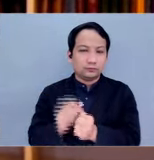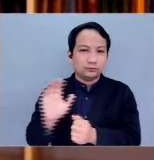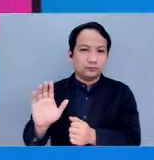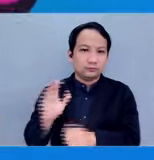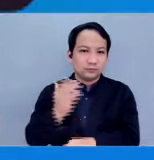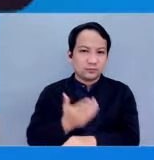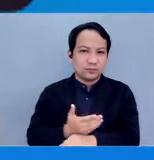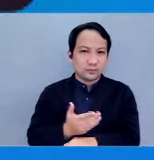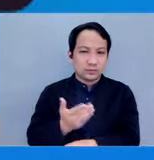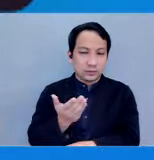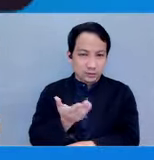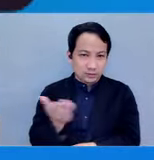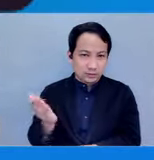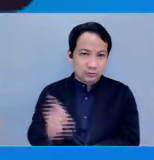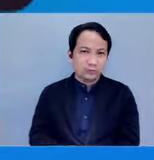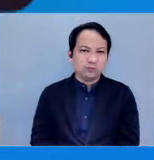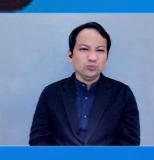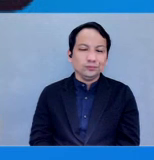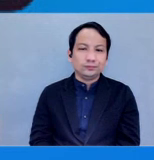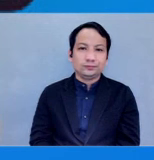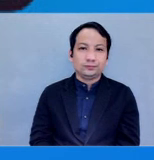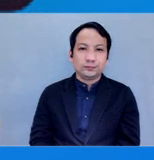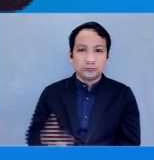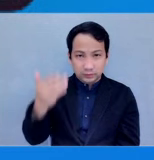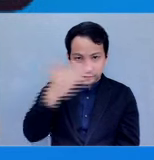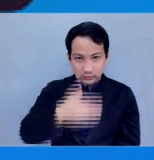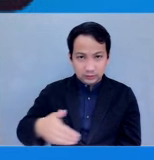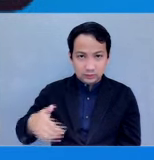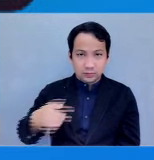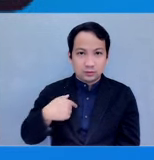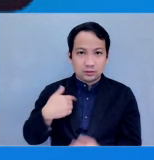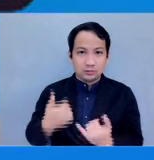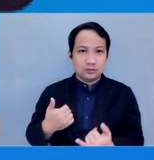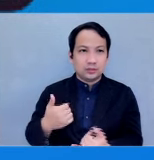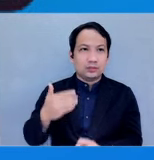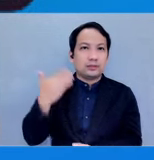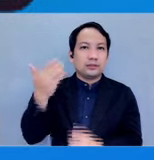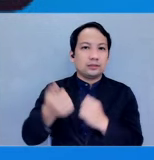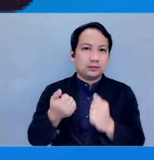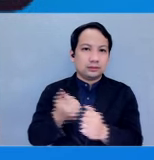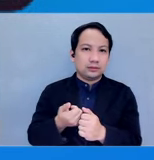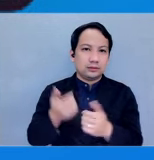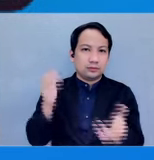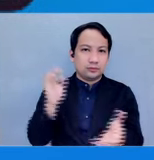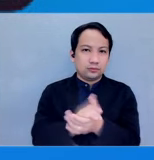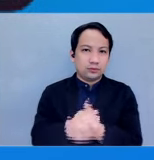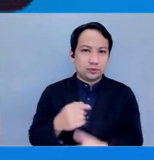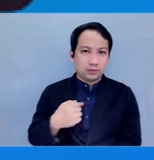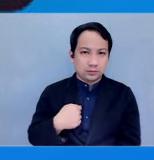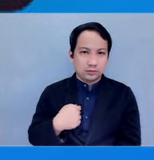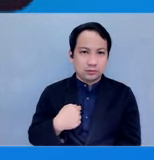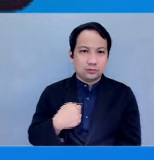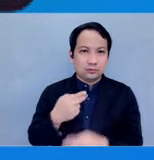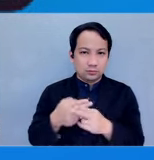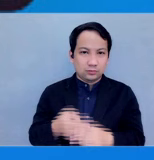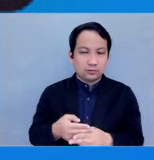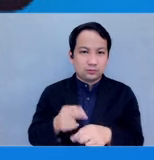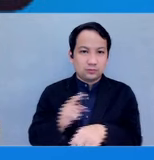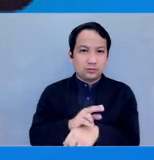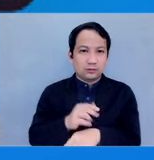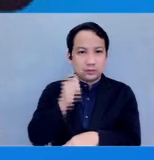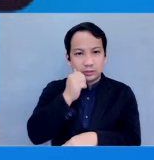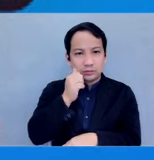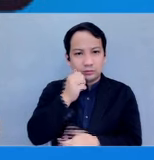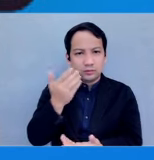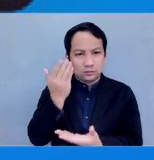kapatid. Attorney, single ako ngayon pero ikakasal na ako next year. Pwede ko bang gamitin pa rin ang aking apelyido sa pagkadalaga? Kailangan ko pa